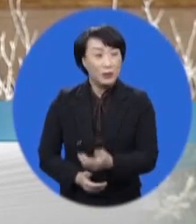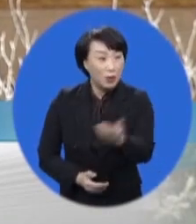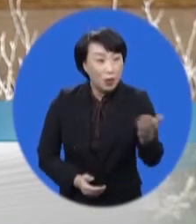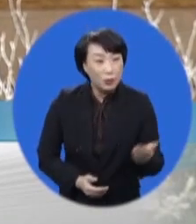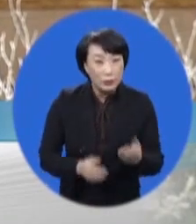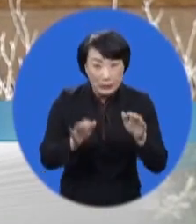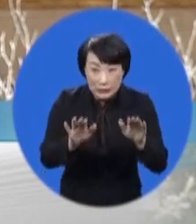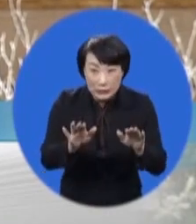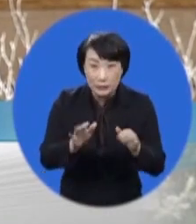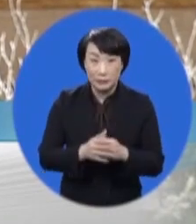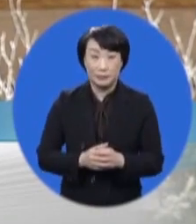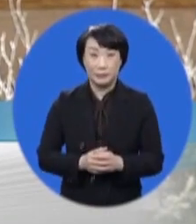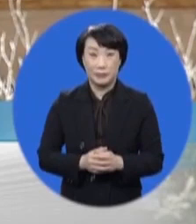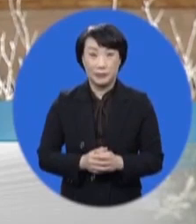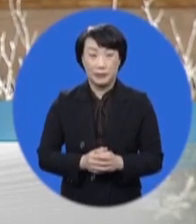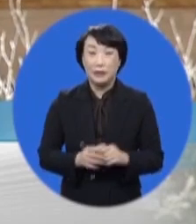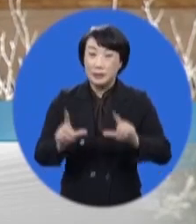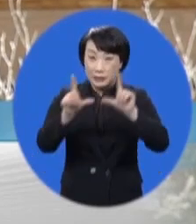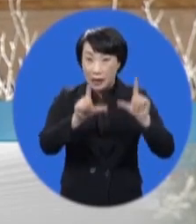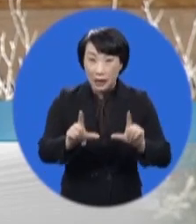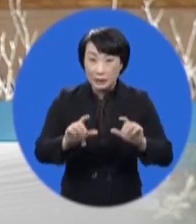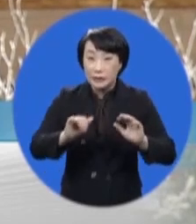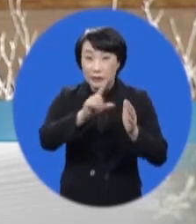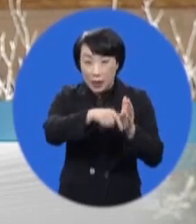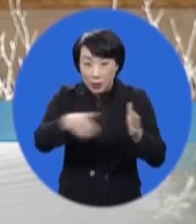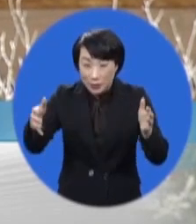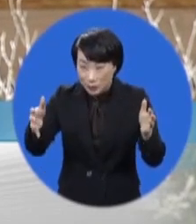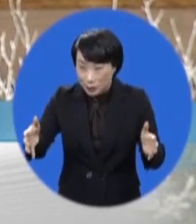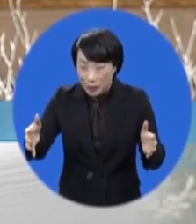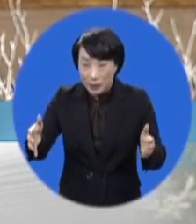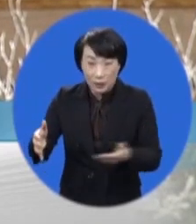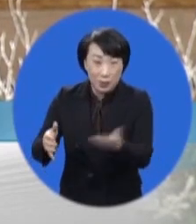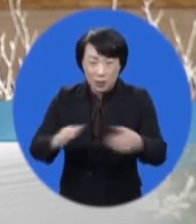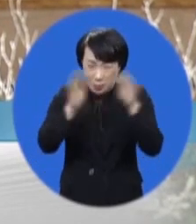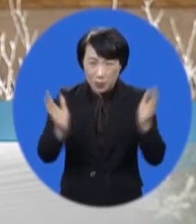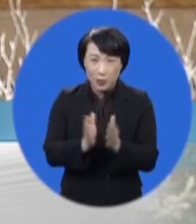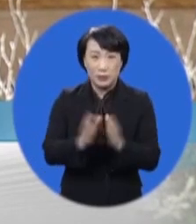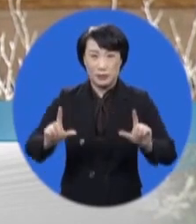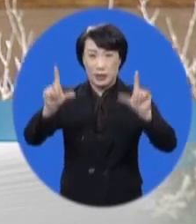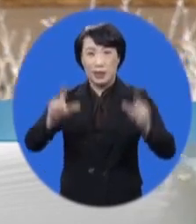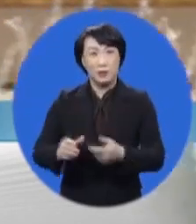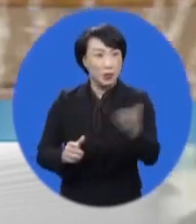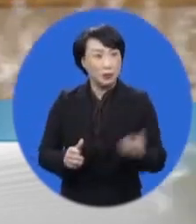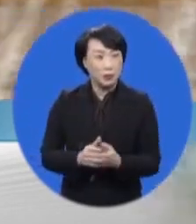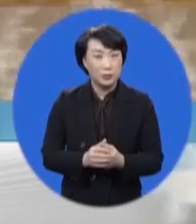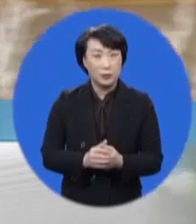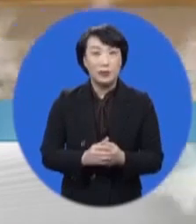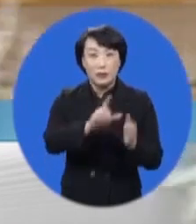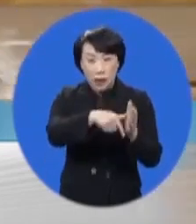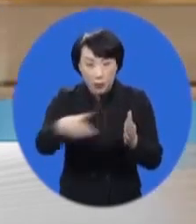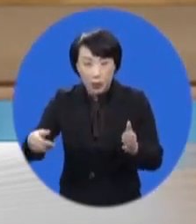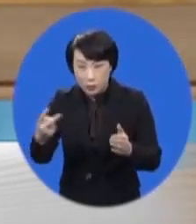여러분이 지금 살고 있는 이 세월, 이 모든 날들, 근데 세월과